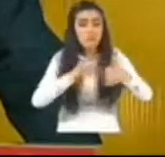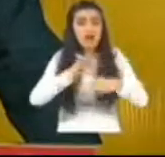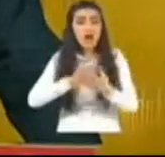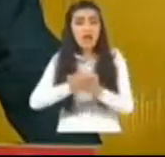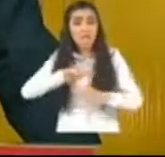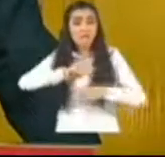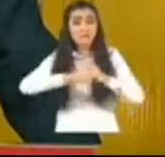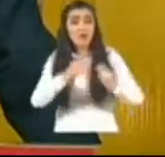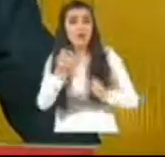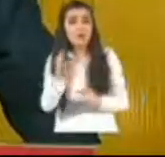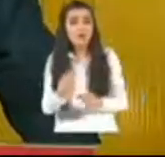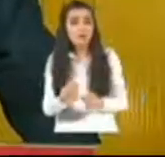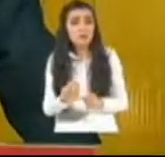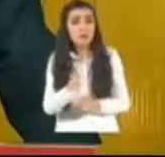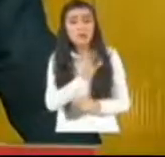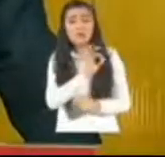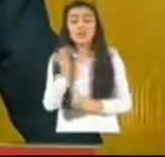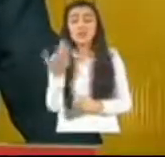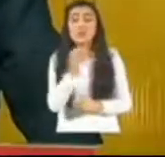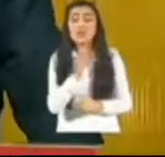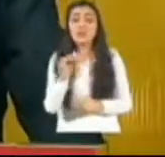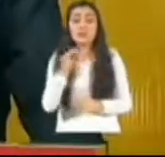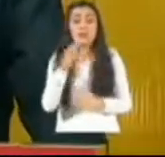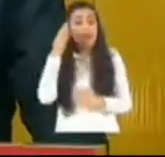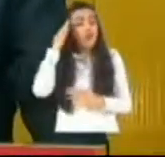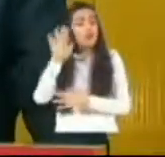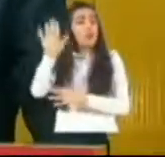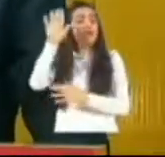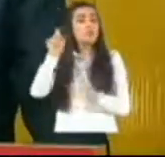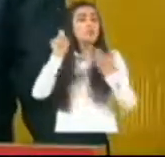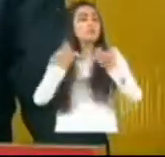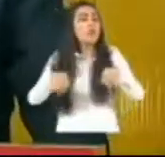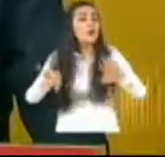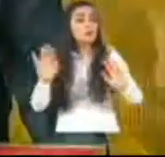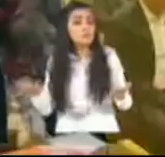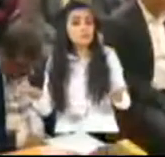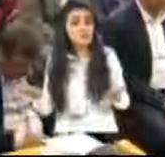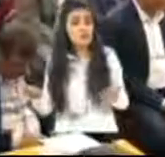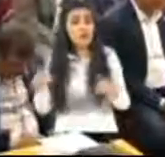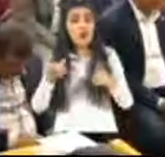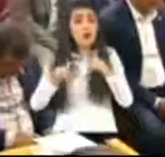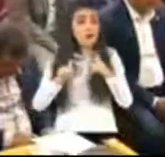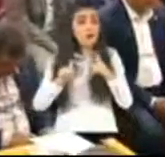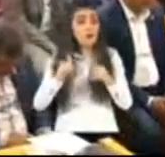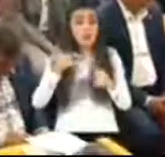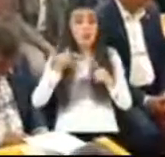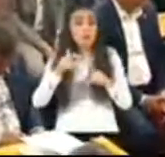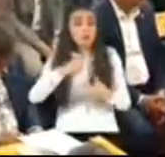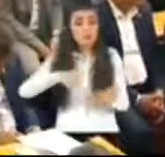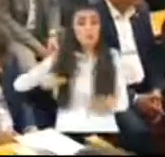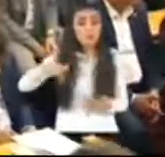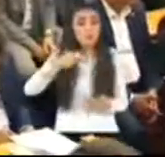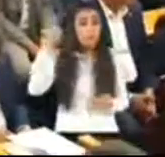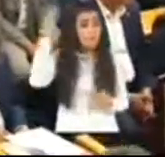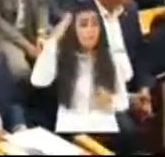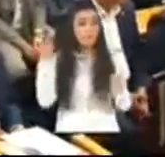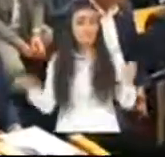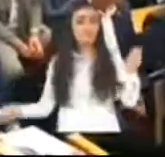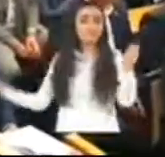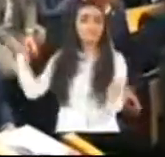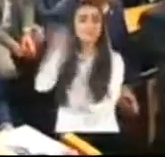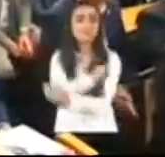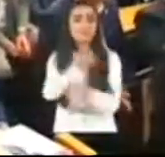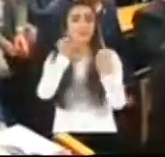bağı olanlara hiç ama hiç eyvallah etmeyecek, oynadıkları oyunları başlarına